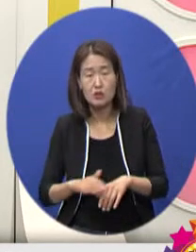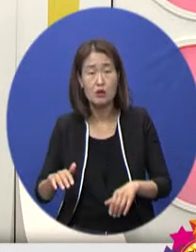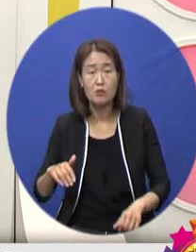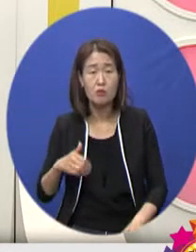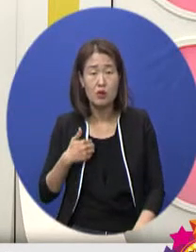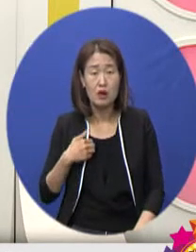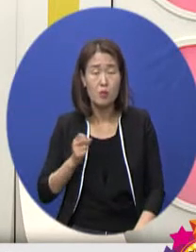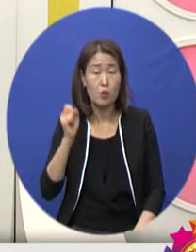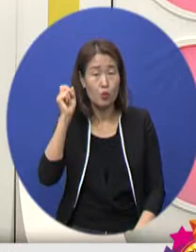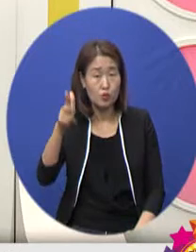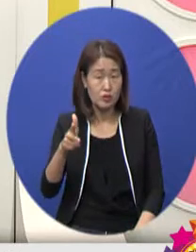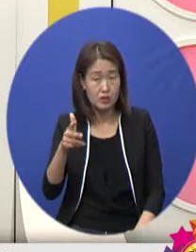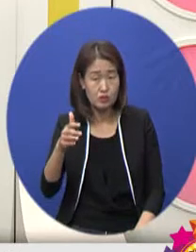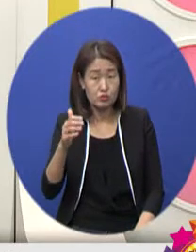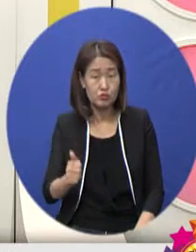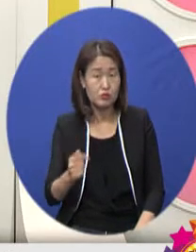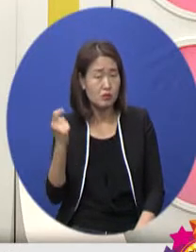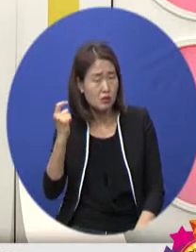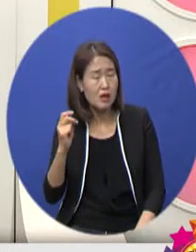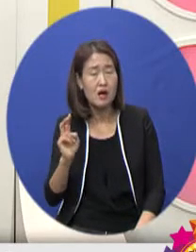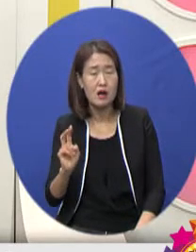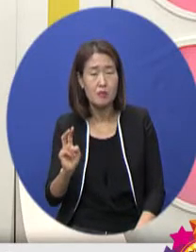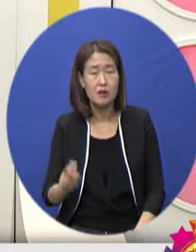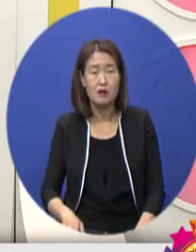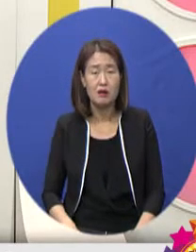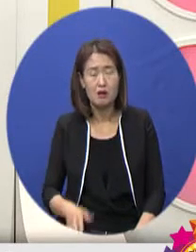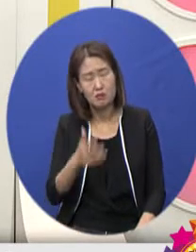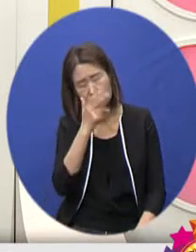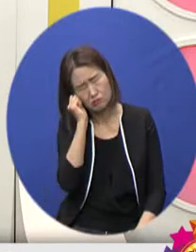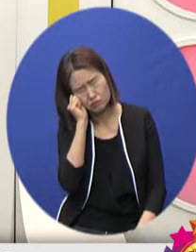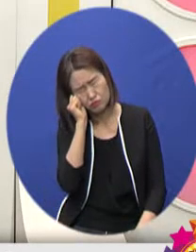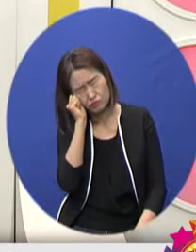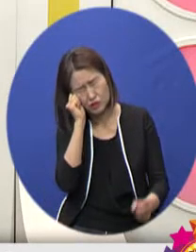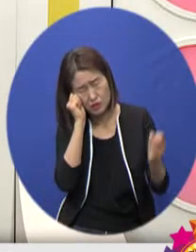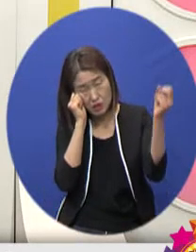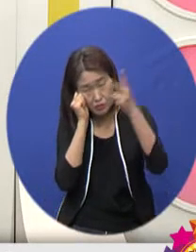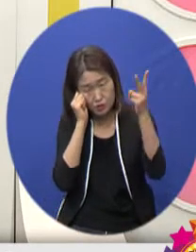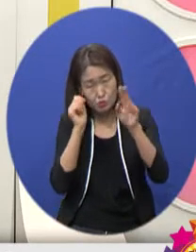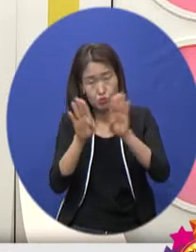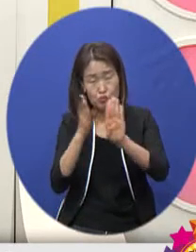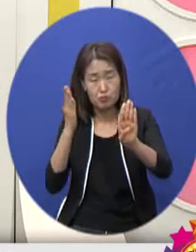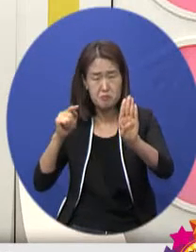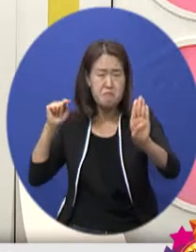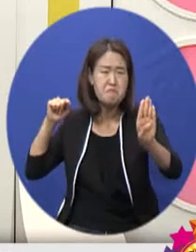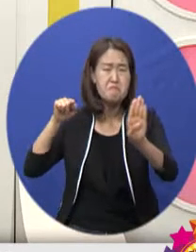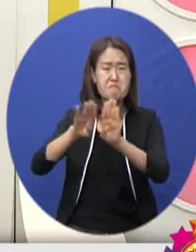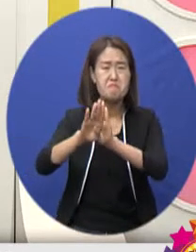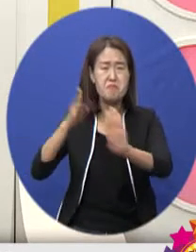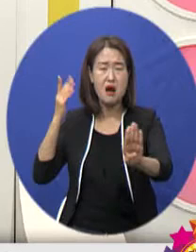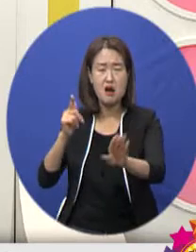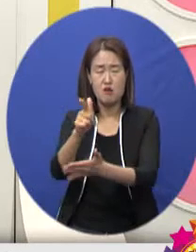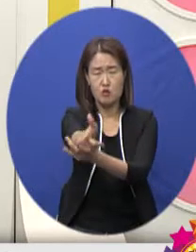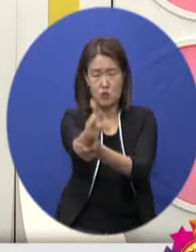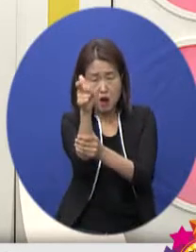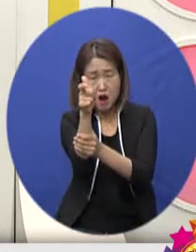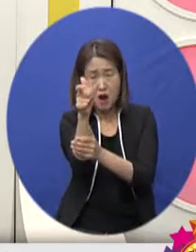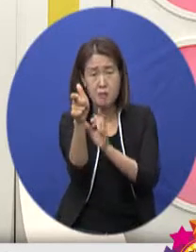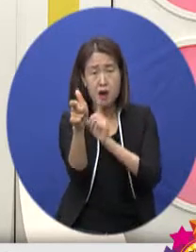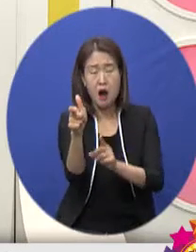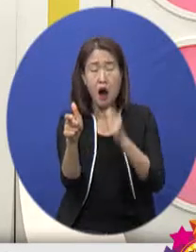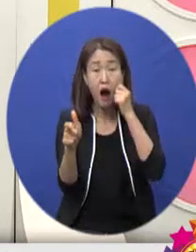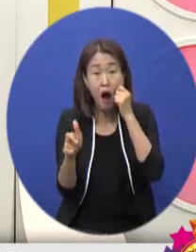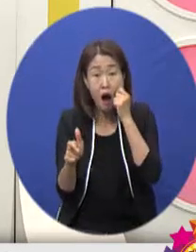호텔 주인이. 네. 아, 그래서 잠자고 있는데 그냥 갑자기 문을 펑 열대만 권총을 턱 들이대는 거예요. 두